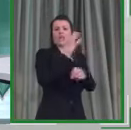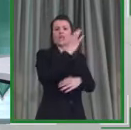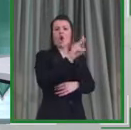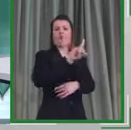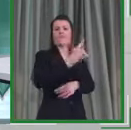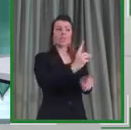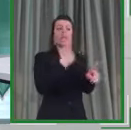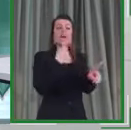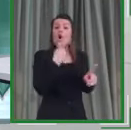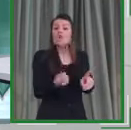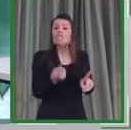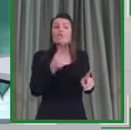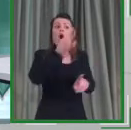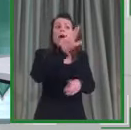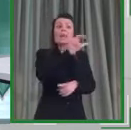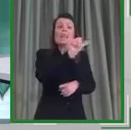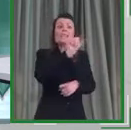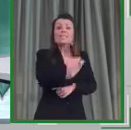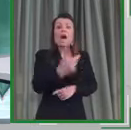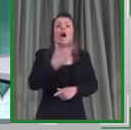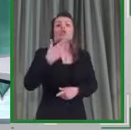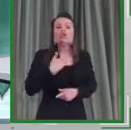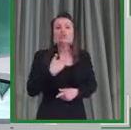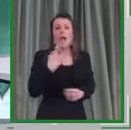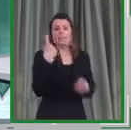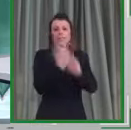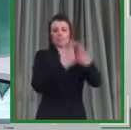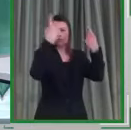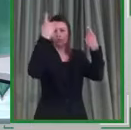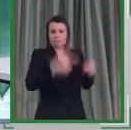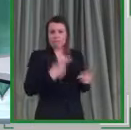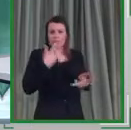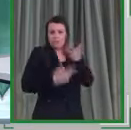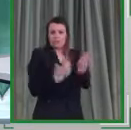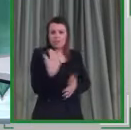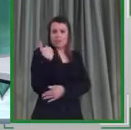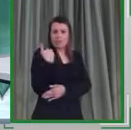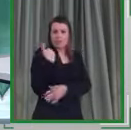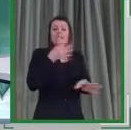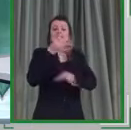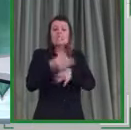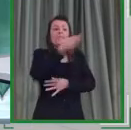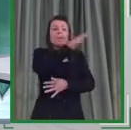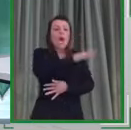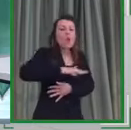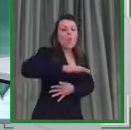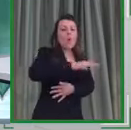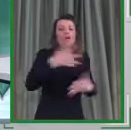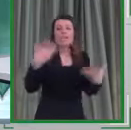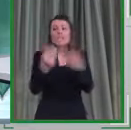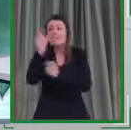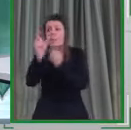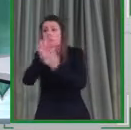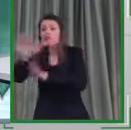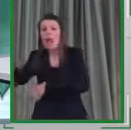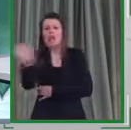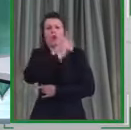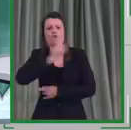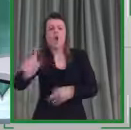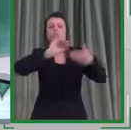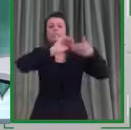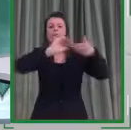condizioni ci indica che hanno luoghi totalmente separati dal resto e personale dedicato se